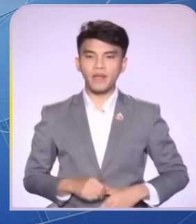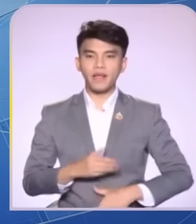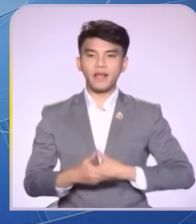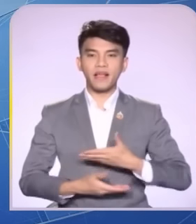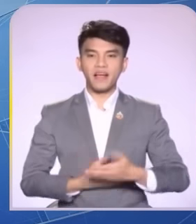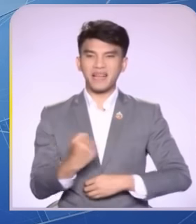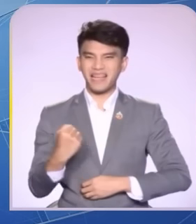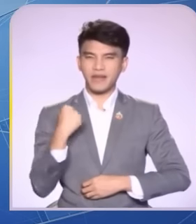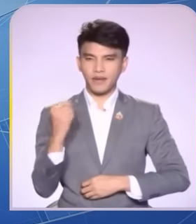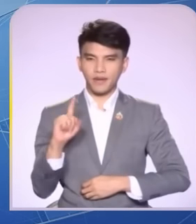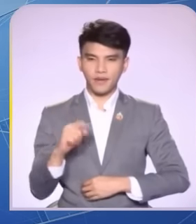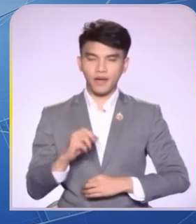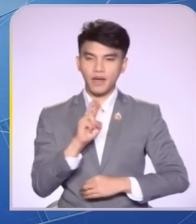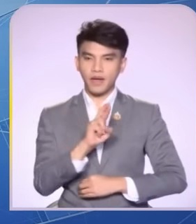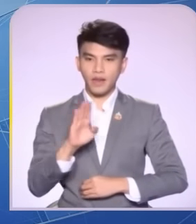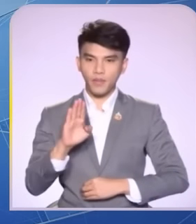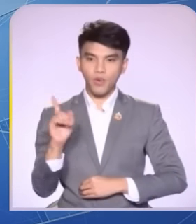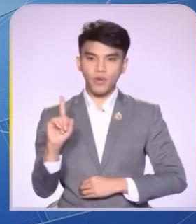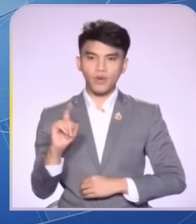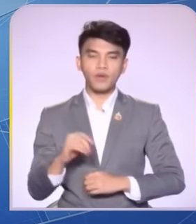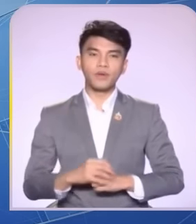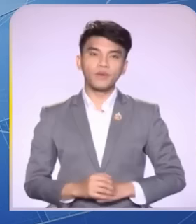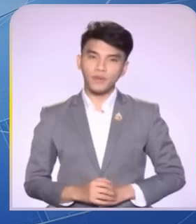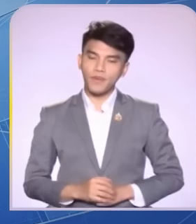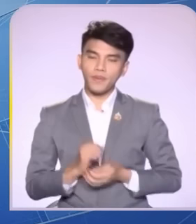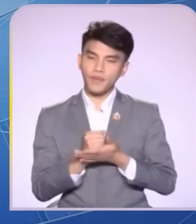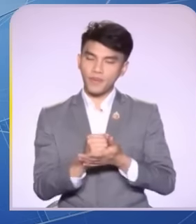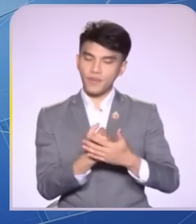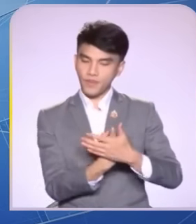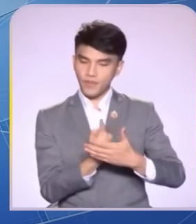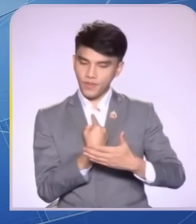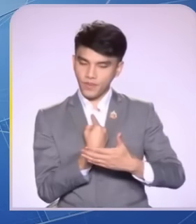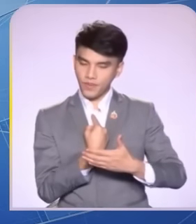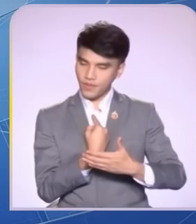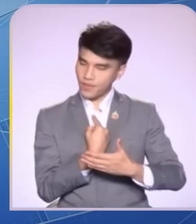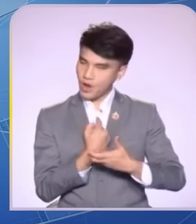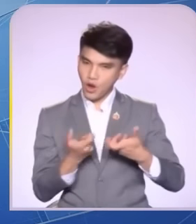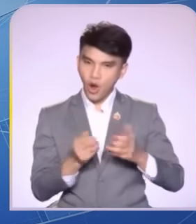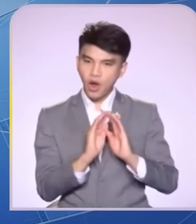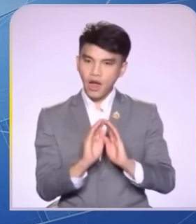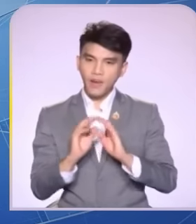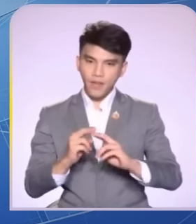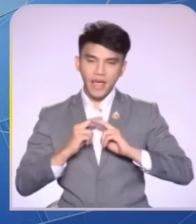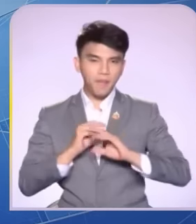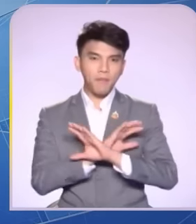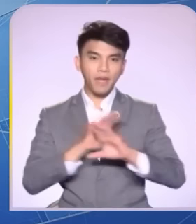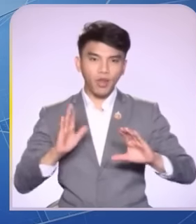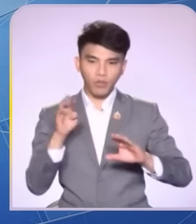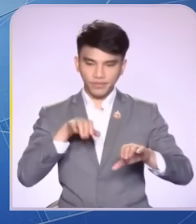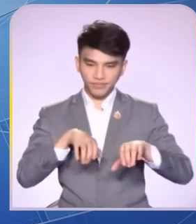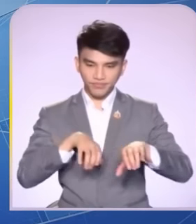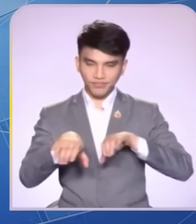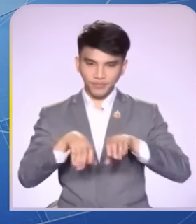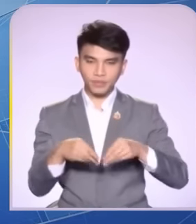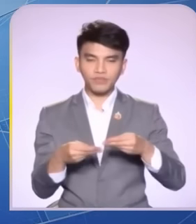ออนไลน์ที่แข็งแกร่งและระบบ Dropship Fulfillment ที่ช่วยให้ตัวแทนจำหน่ายไม่ต้องสต็อกสินค้าเองทางบริษัทจะจัดส่ง